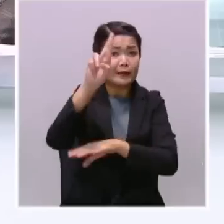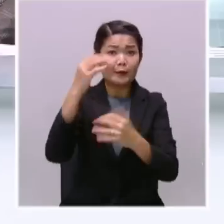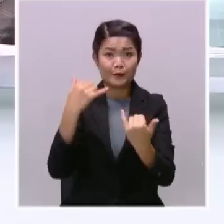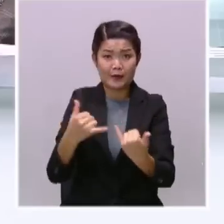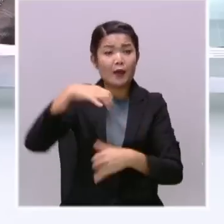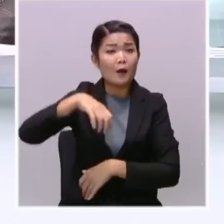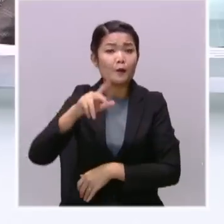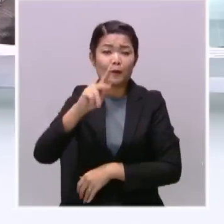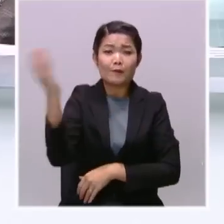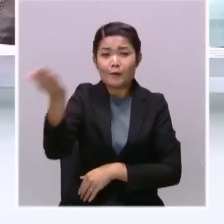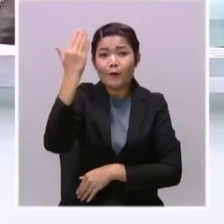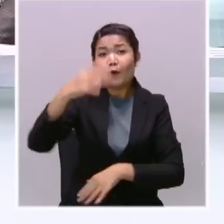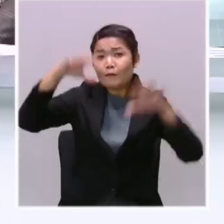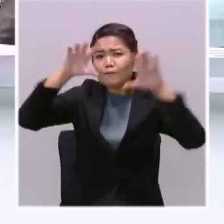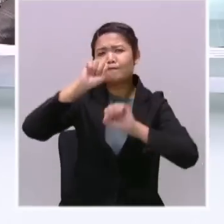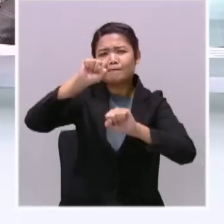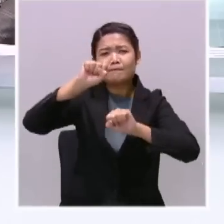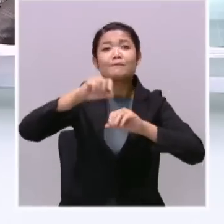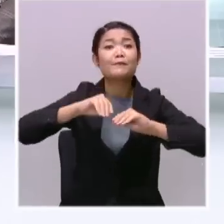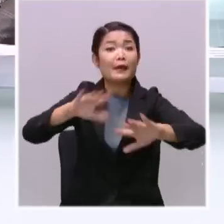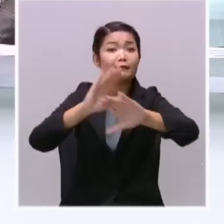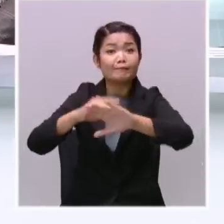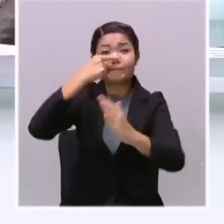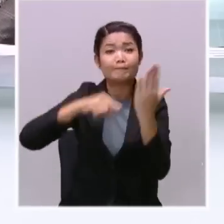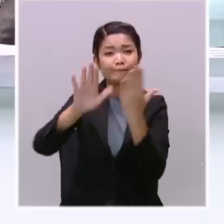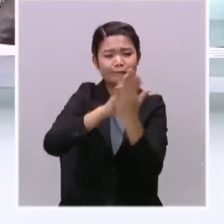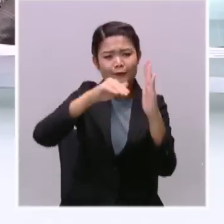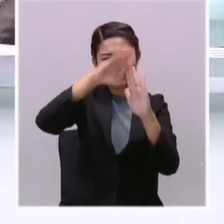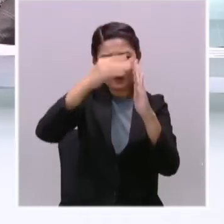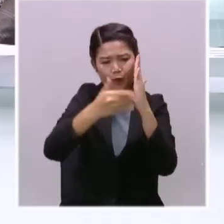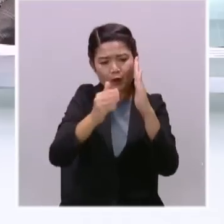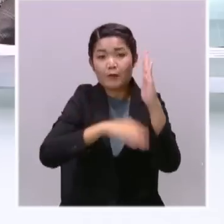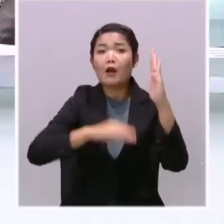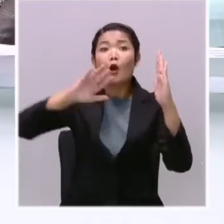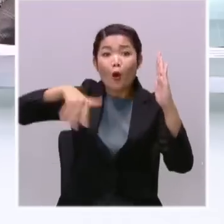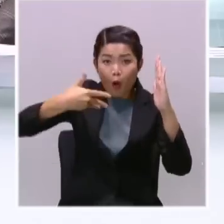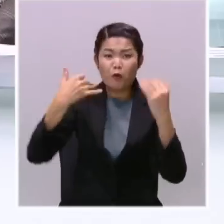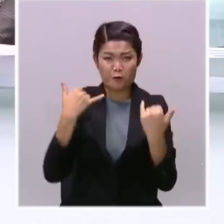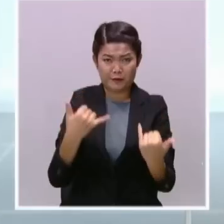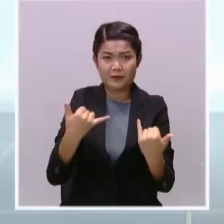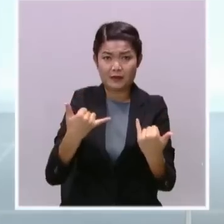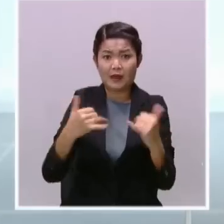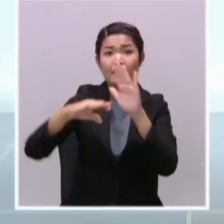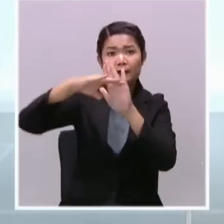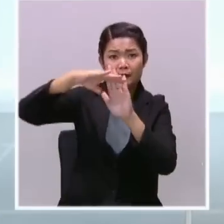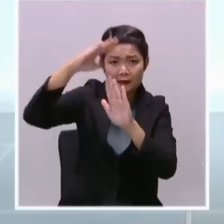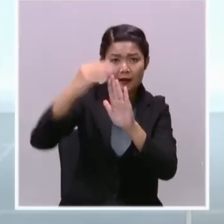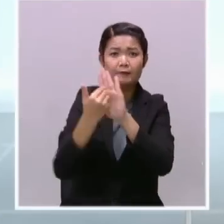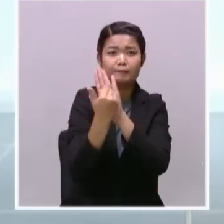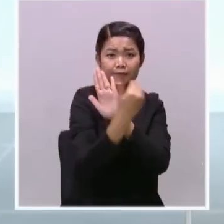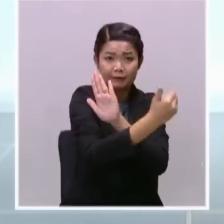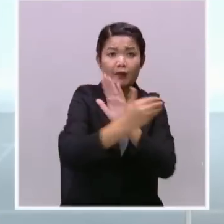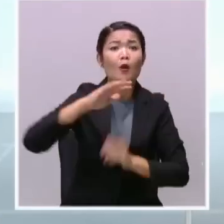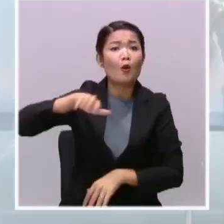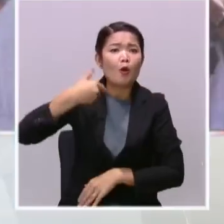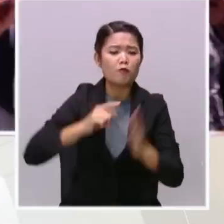ซึ่ทางกรมอุตูนิยมพุยา ประกาศเตือ ทั่วไทยมีอากาศร้อนจัด โยเฉพาะในวันนี้ค่พื้ที่ภักเหนือและภักอิส